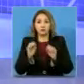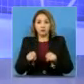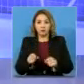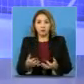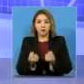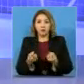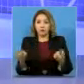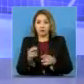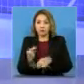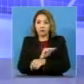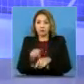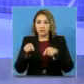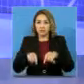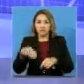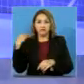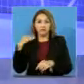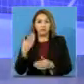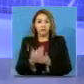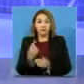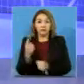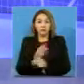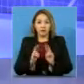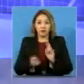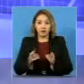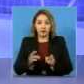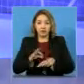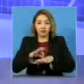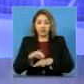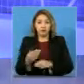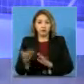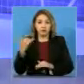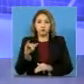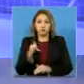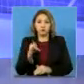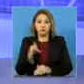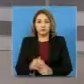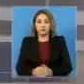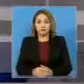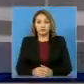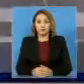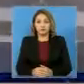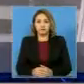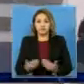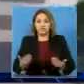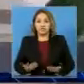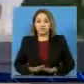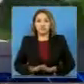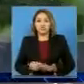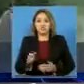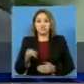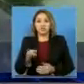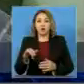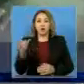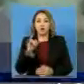получать нужное лечение здесь, в Актюбе. Первые операции прошли в минувшую субботу. Жизнь жительницы Уральска